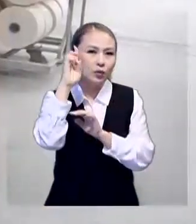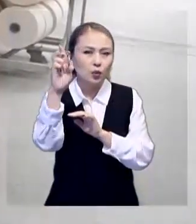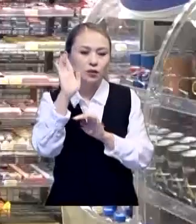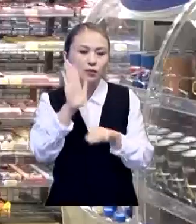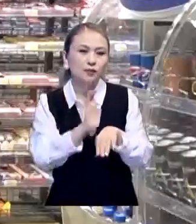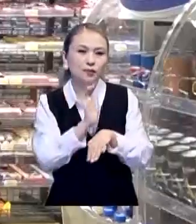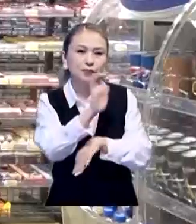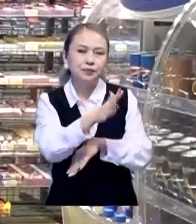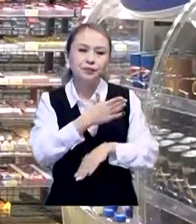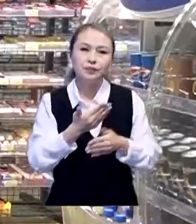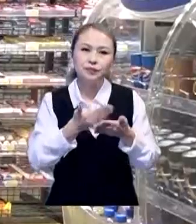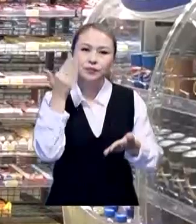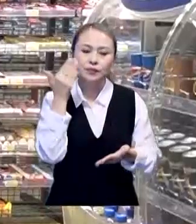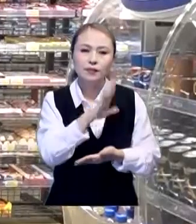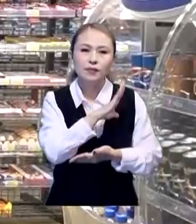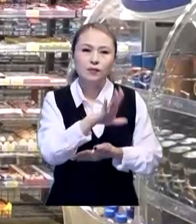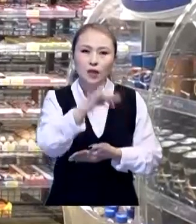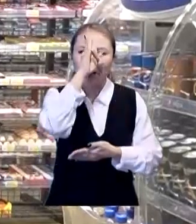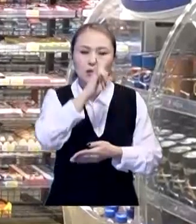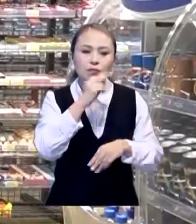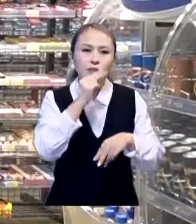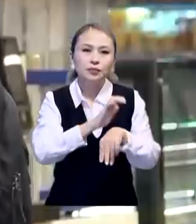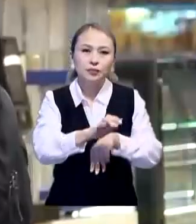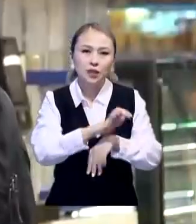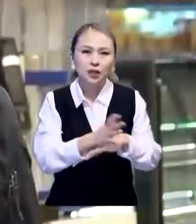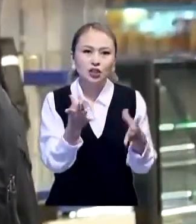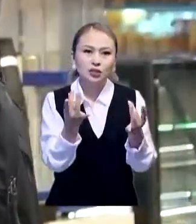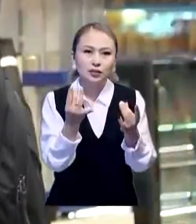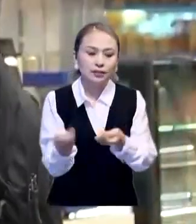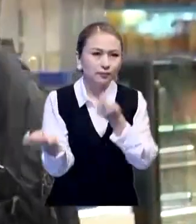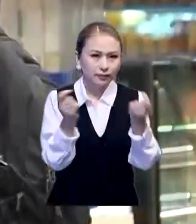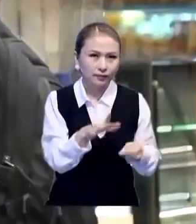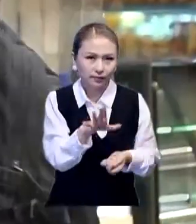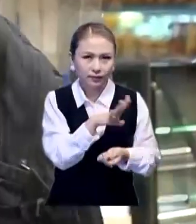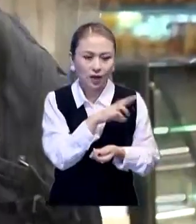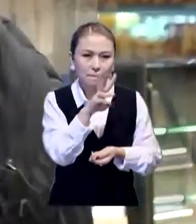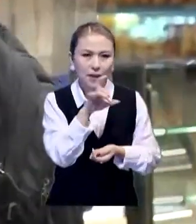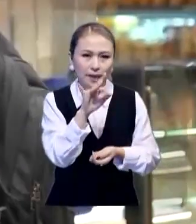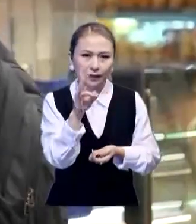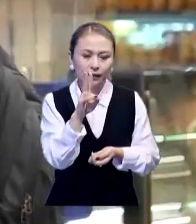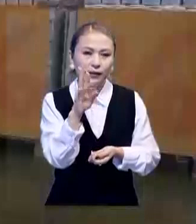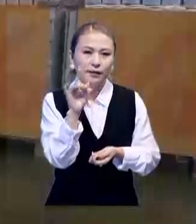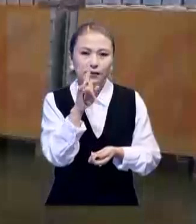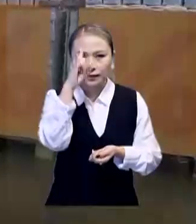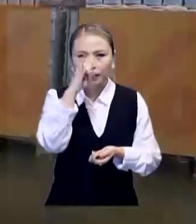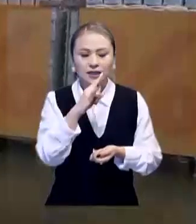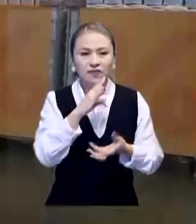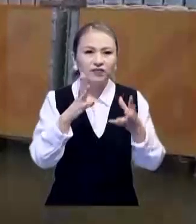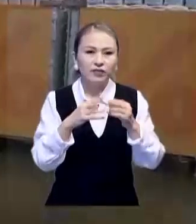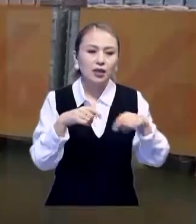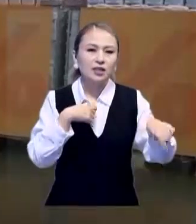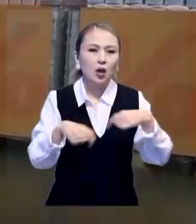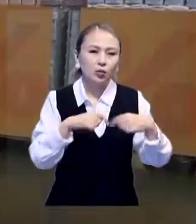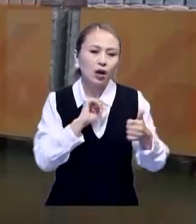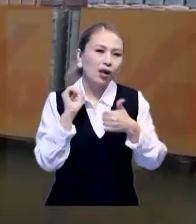жөнелтеміз. Бұрын бұл нарыққа қазақстандық астық көбіне шикізат күйінде жеткізілетін. Қазір Made in KZ белгісі бар ұн сауда желілерінің